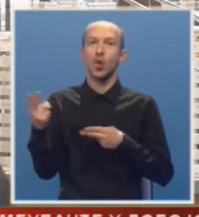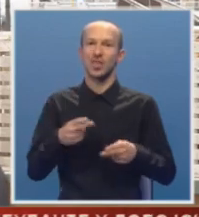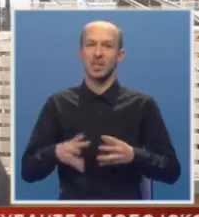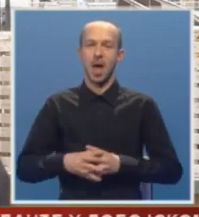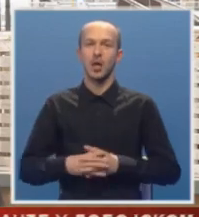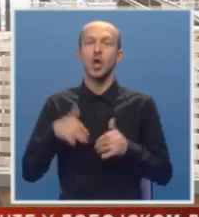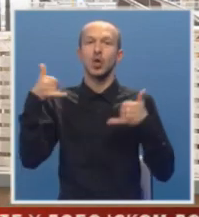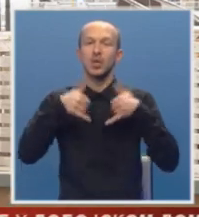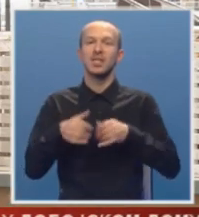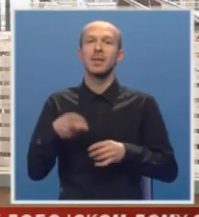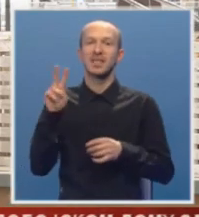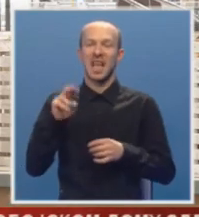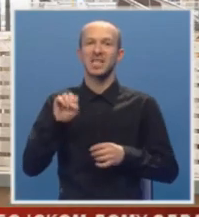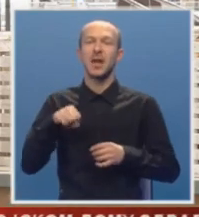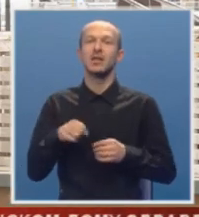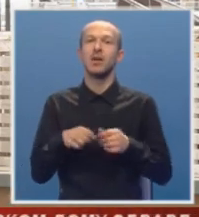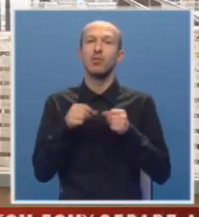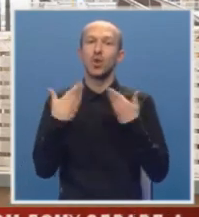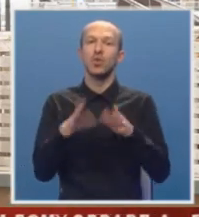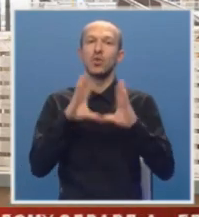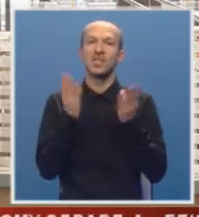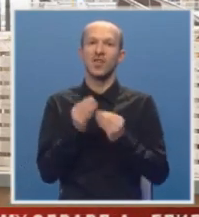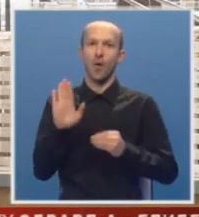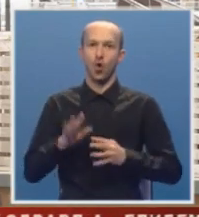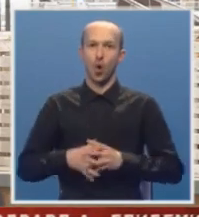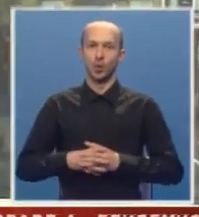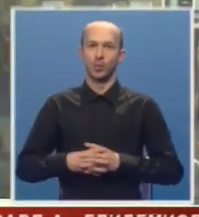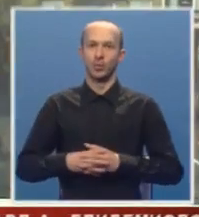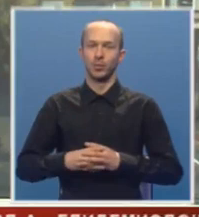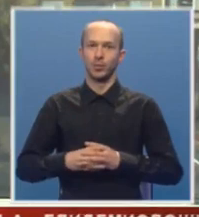gostima, turistima, strancima da ponudimo sve ovo.